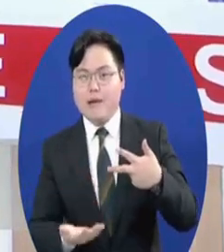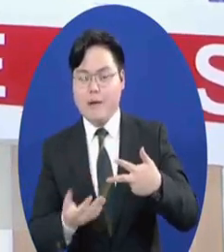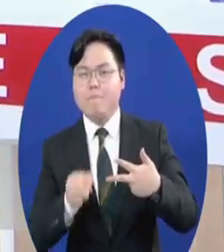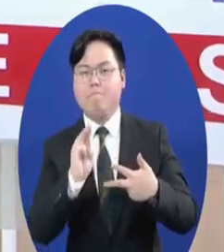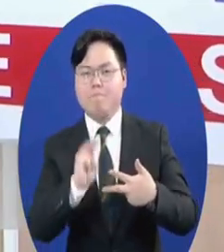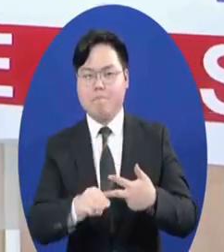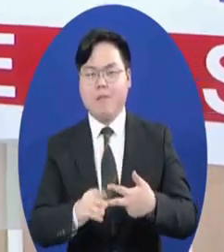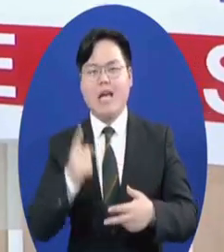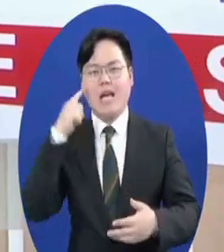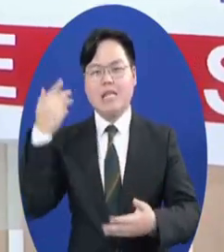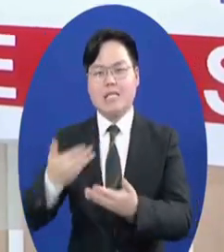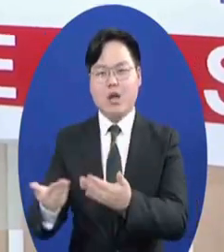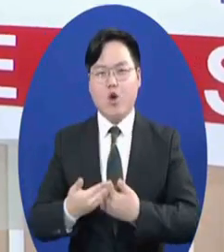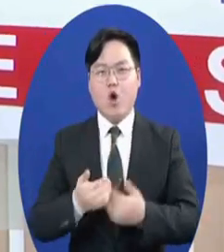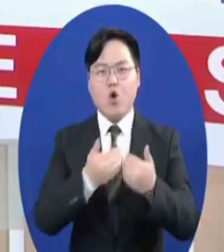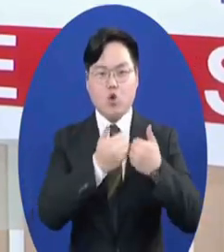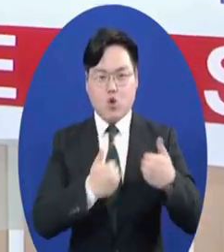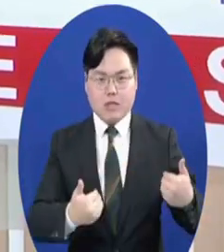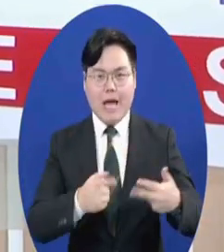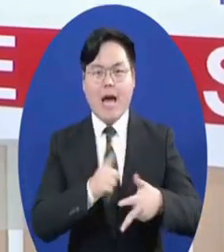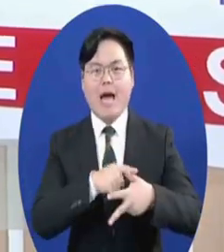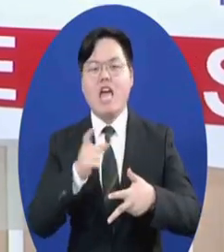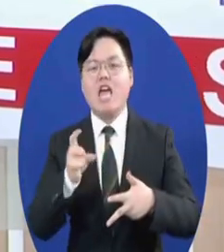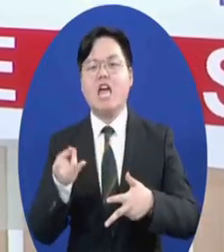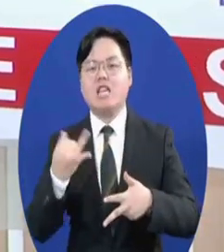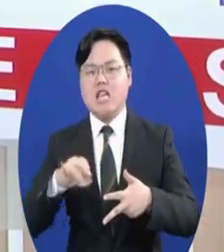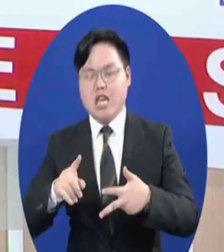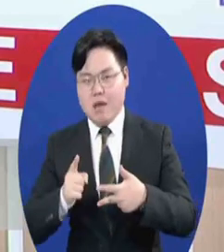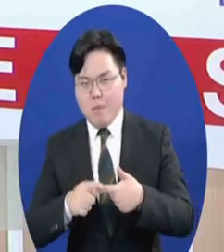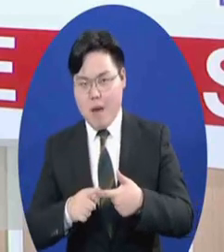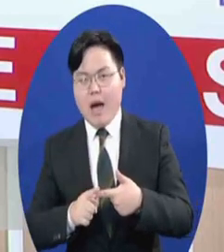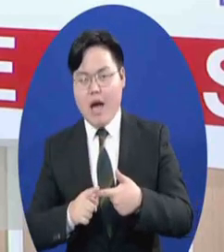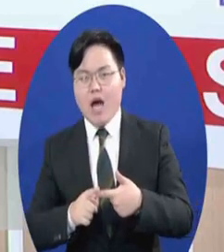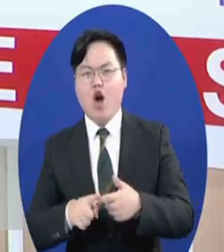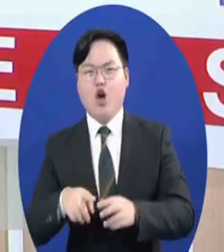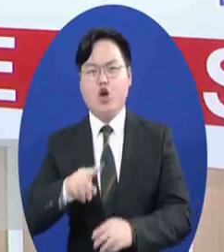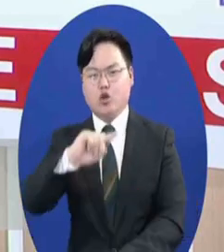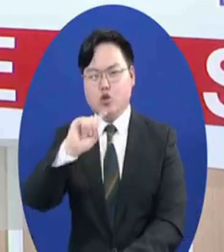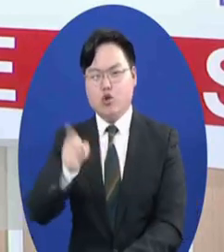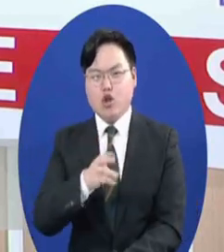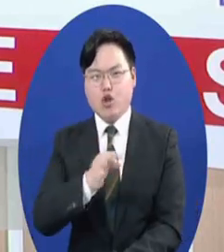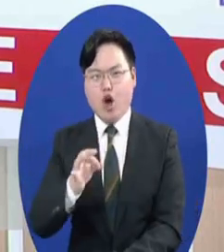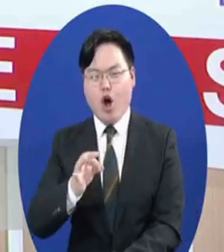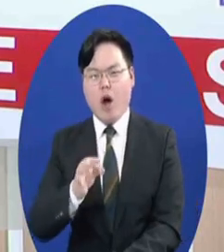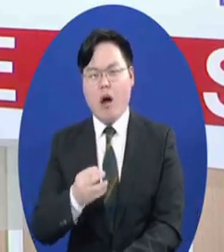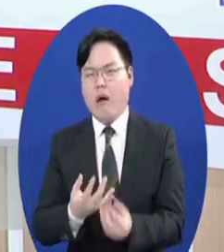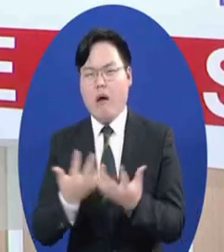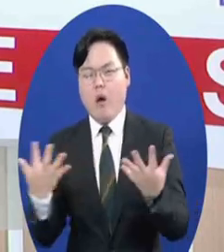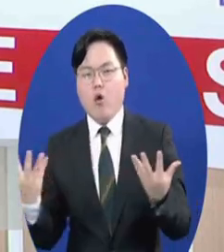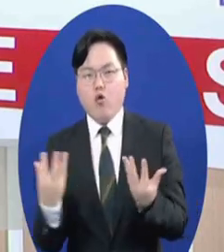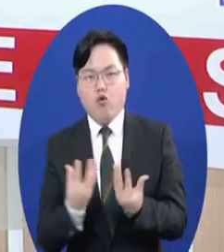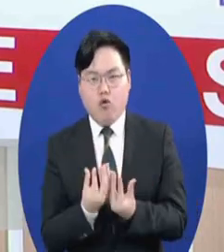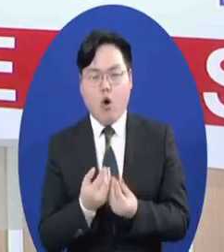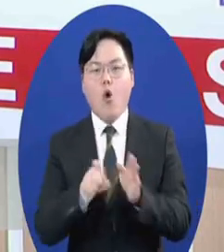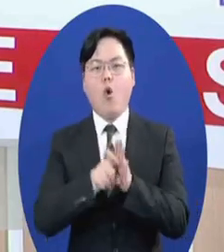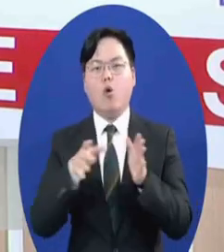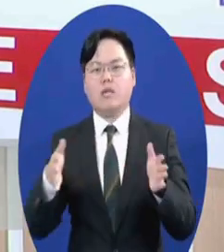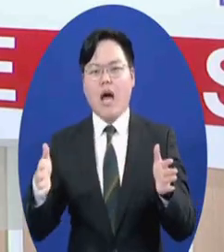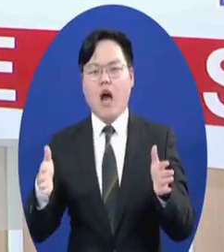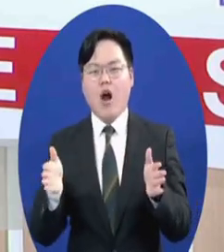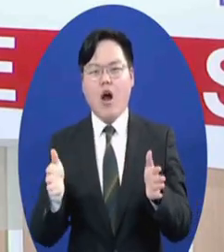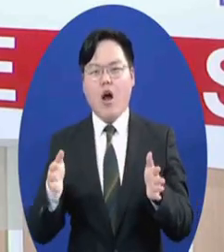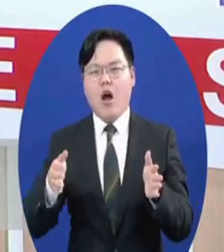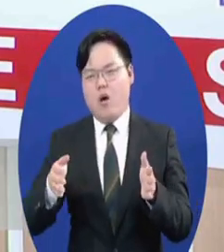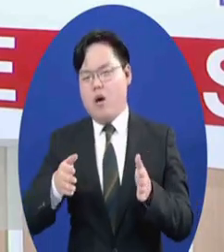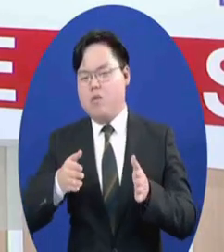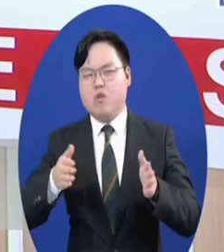одоо орчсон байгаа санд бол тусгаа бол энгийн зөвшөөрөл гэж орж ирсэн байгаа. За зөвшөөрлийн тоог нэрээ бууруулгах гадна хугацааг нь урт болгож байгаа.